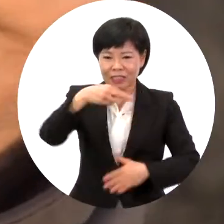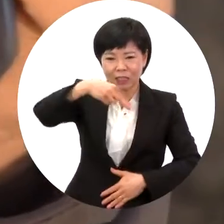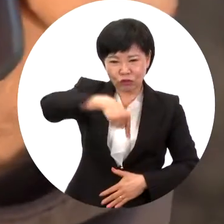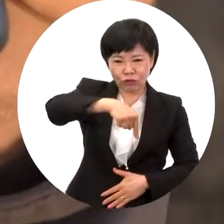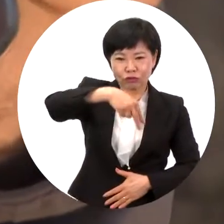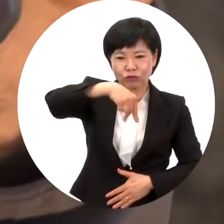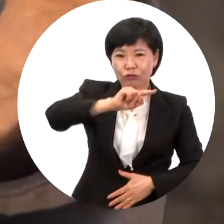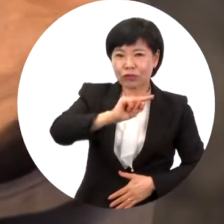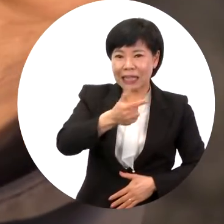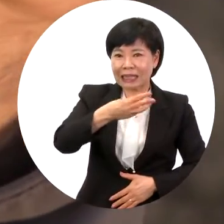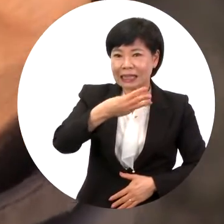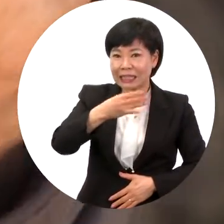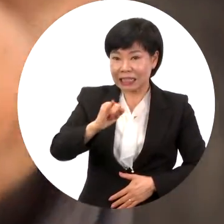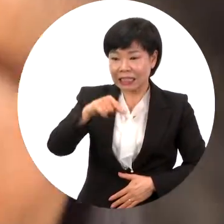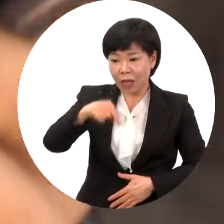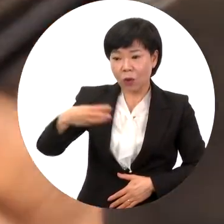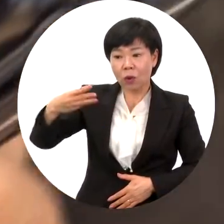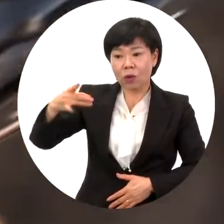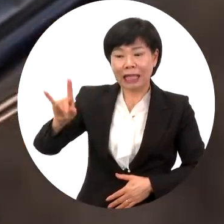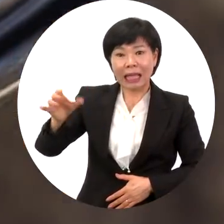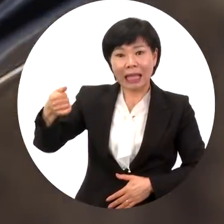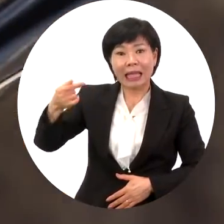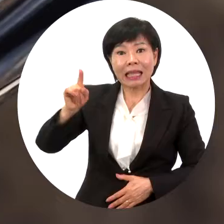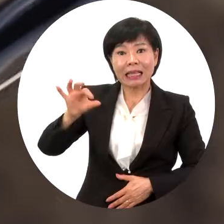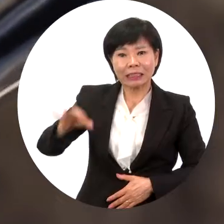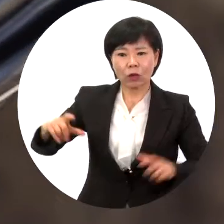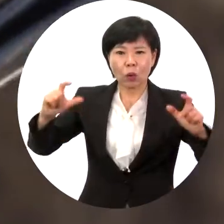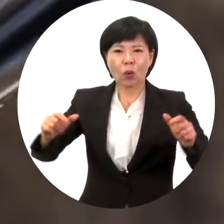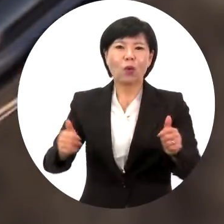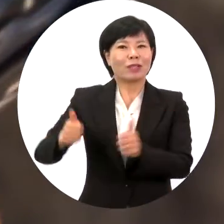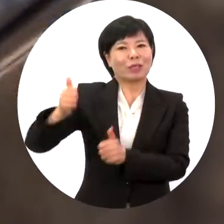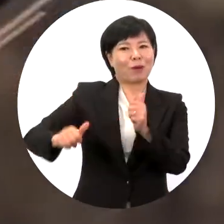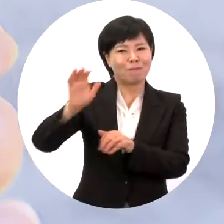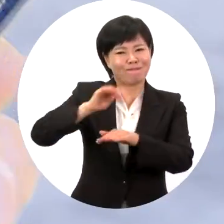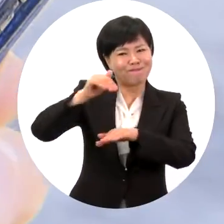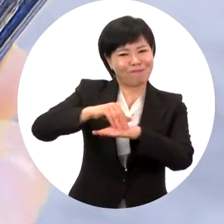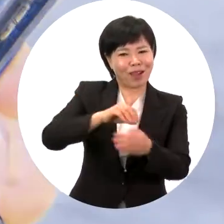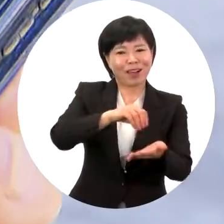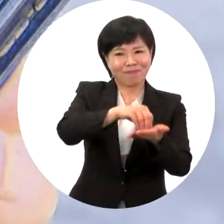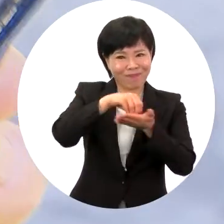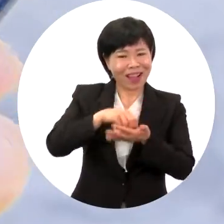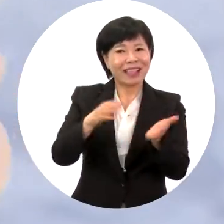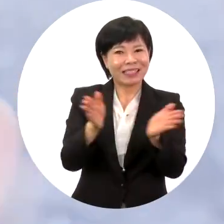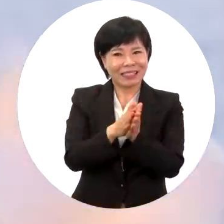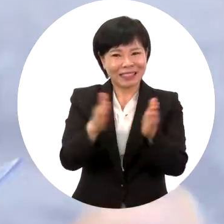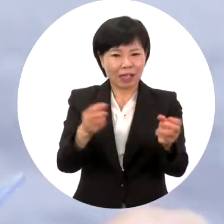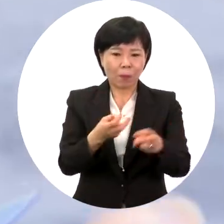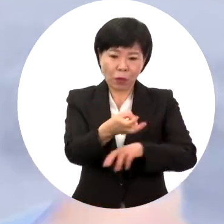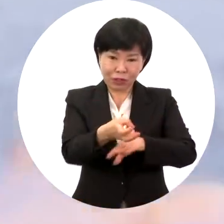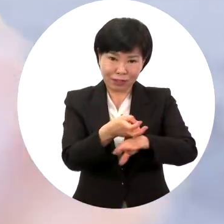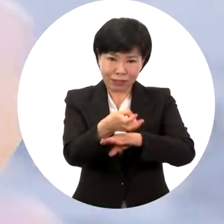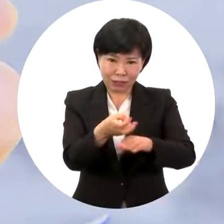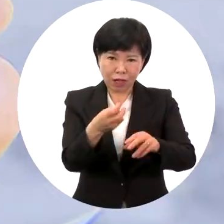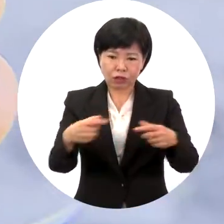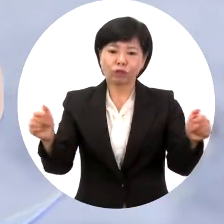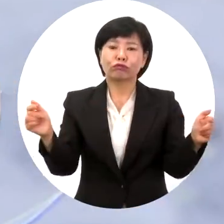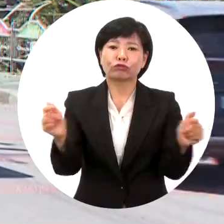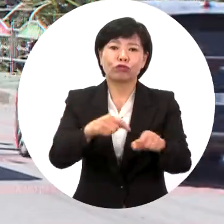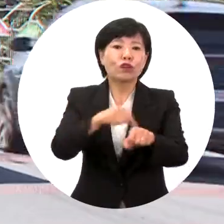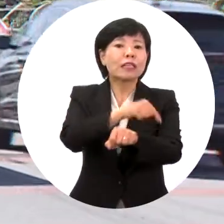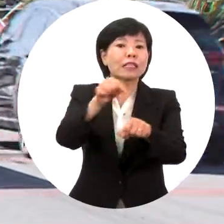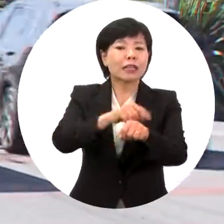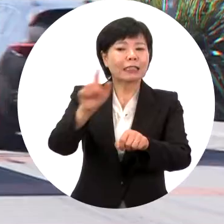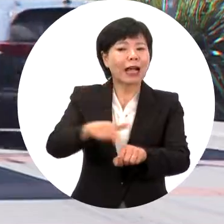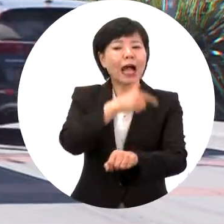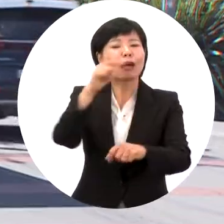수산 리와 서귀포시 남원읍 태흥 리 권역에 시범 도입했는데요. 버스 배차 간격을 크게 단축하고 버스